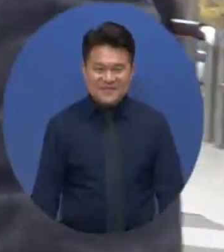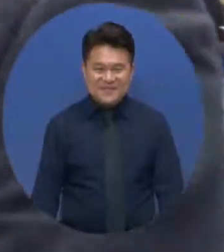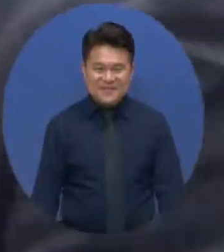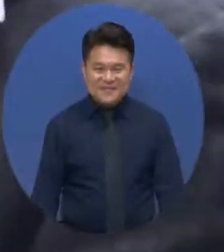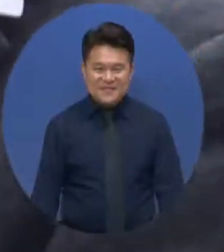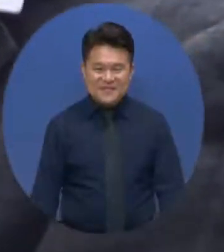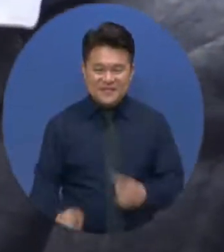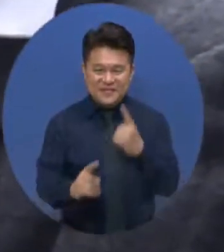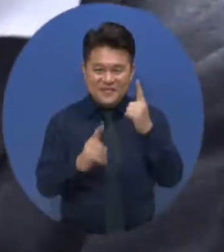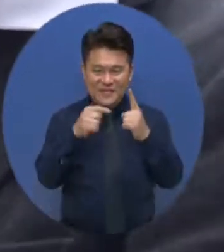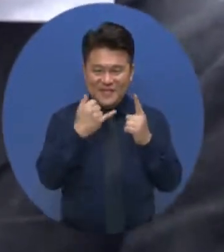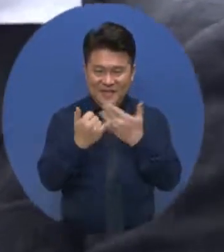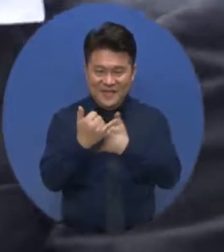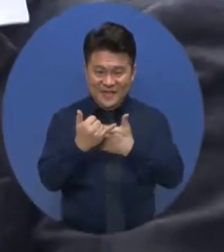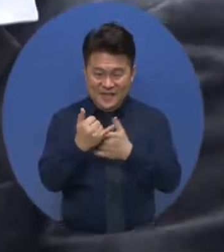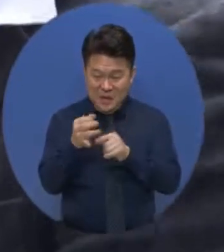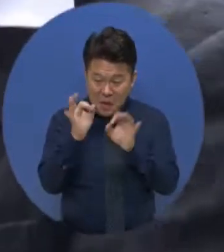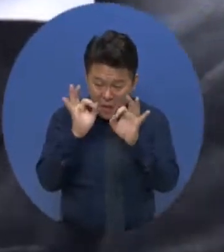유튜브 한번 봐야지.